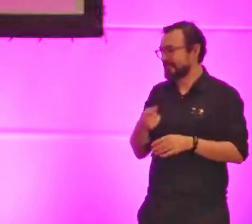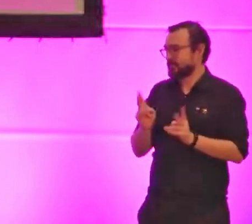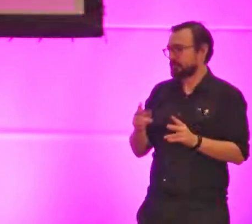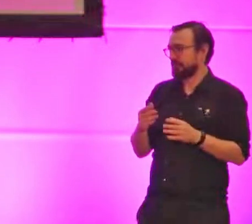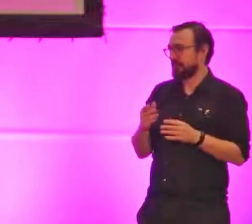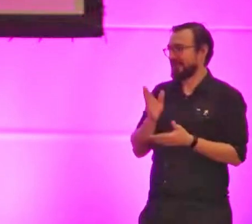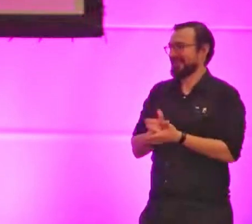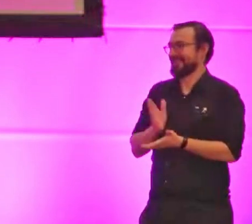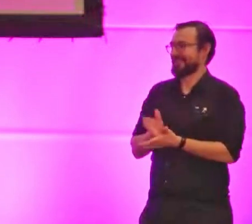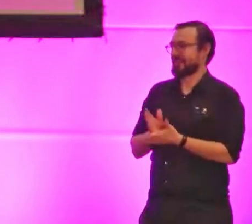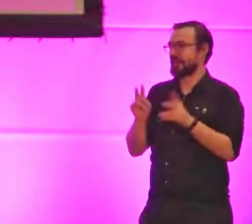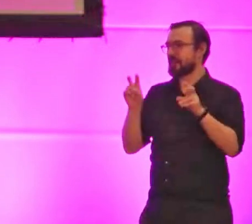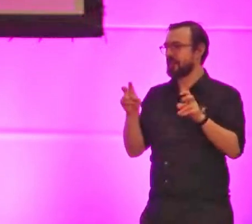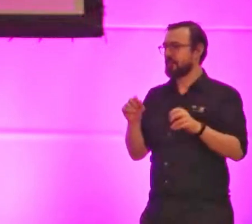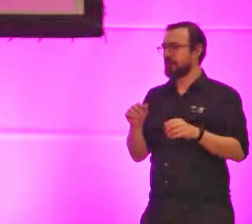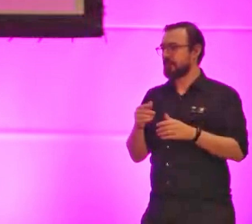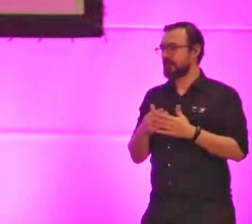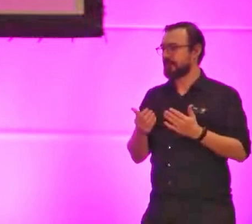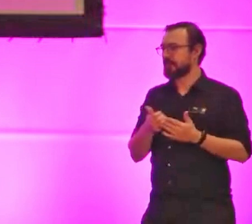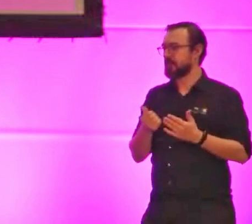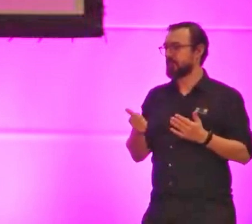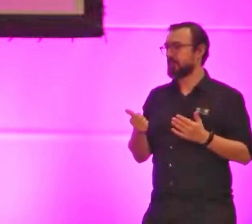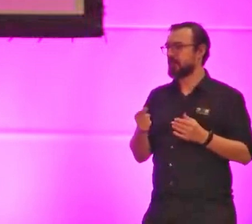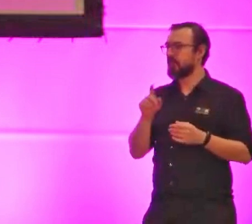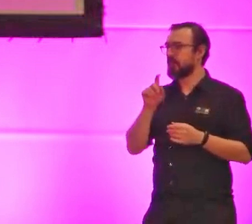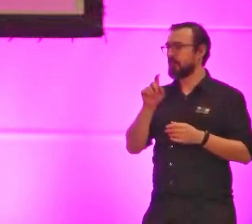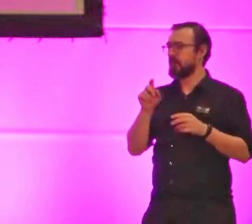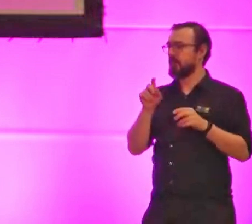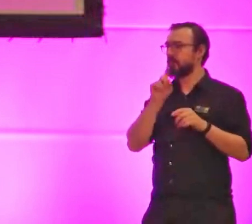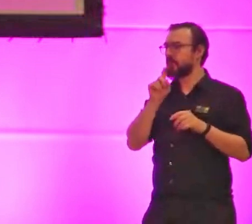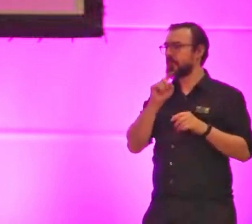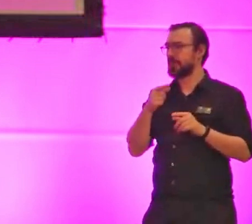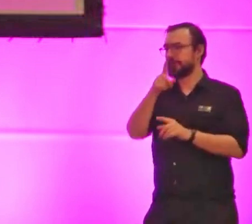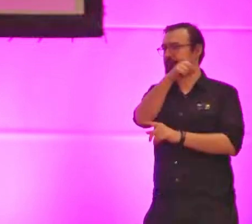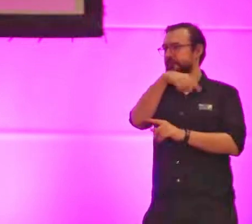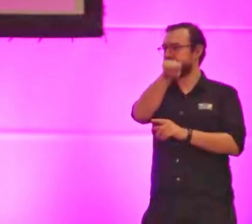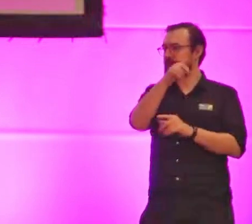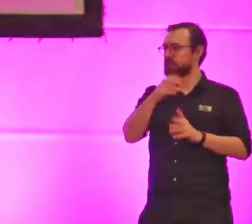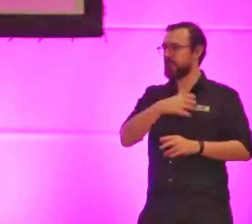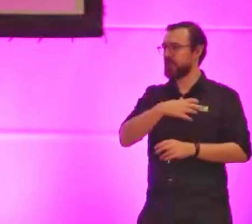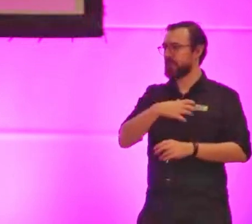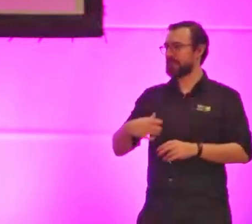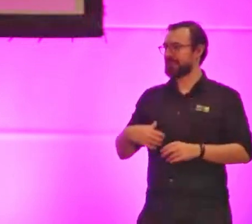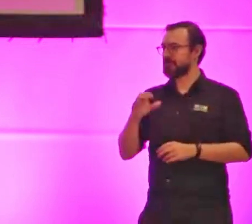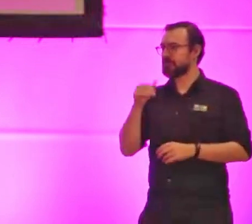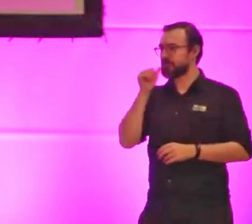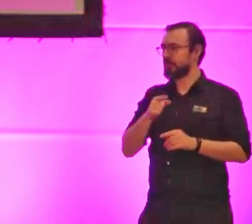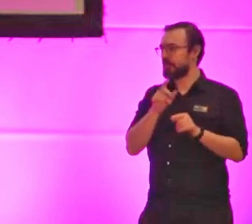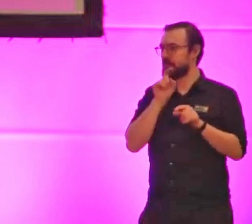var det viktigaste att säga, för vi kunde inte bara åtala, vi gick inte att åtala Omar al-Bashir, som var president i Sudan.